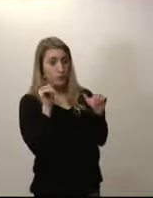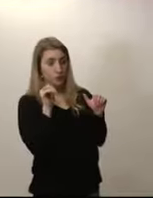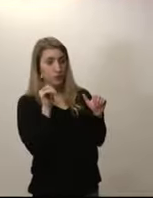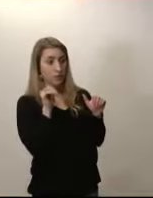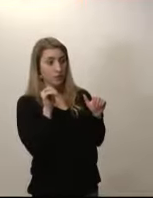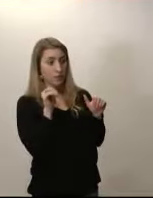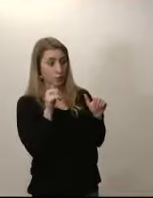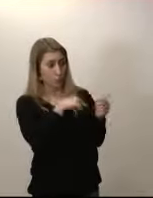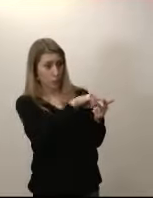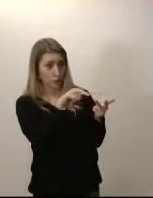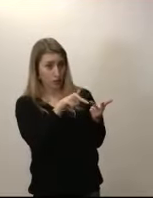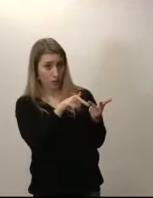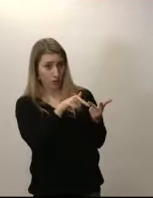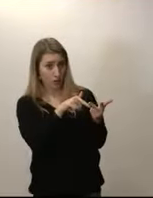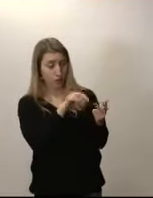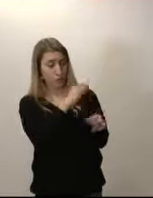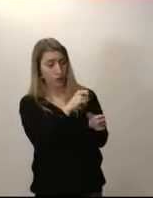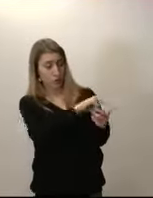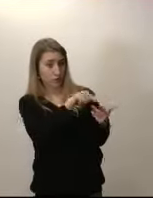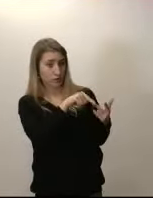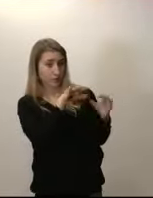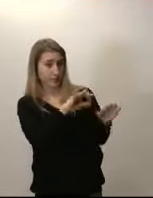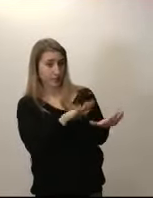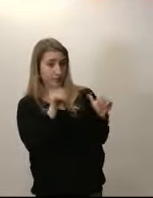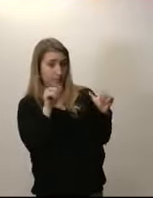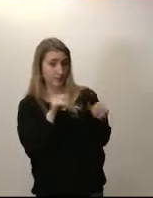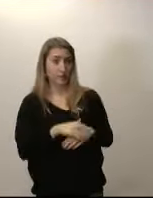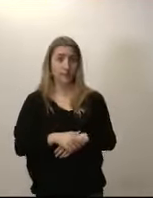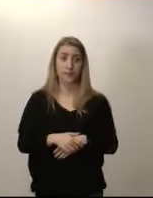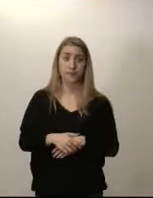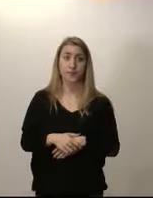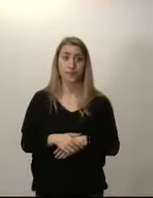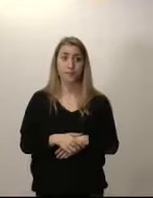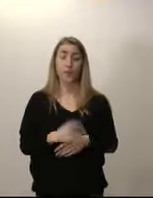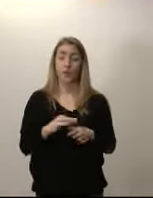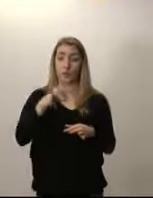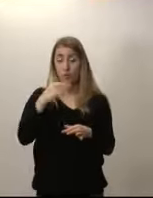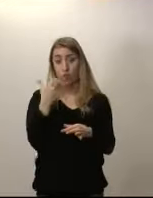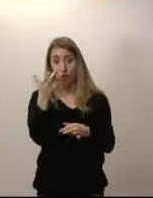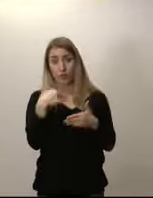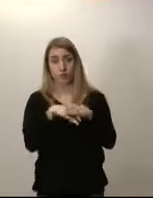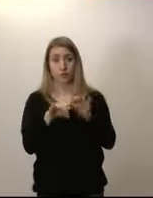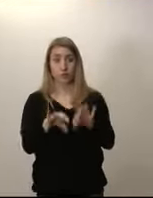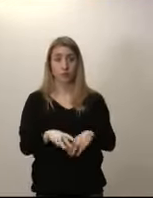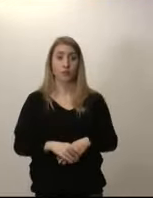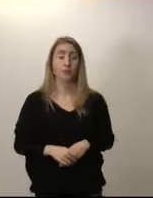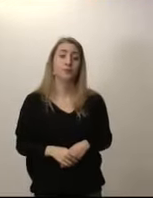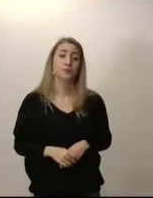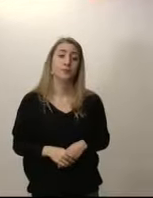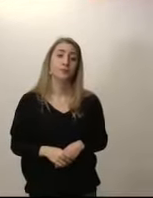Sur les trois. Bon. Donc, et on le fait pour les trois en même temps. D'accord. Merci.